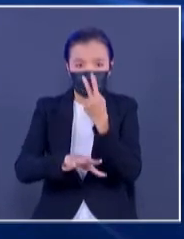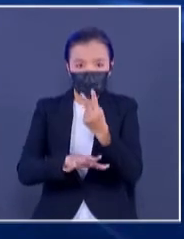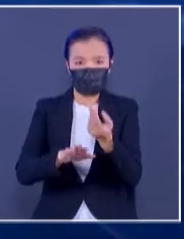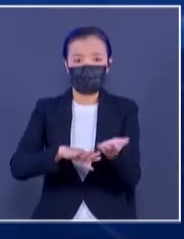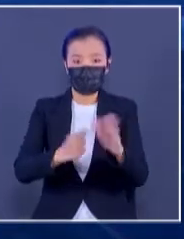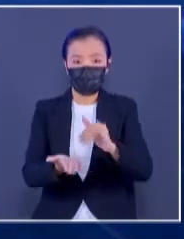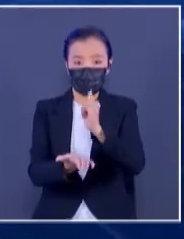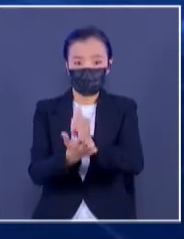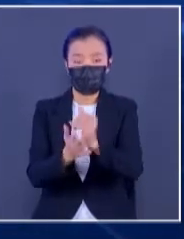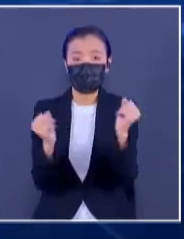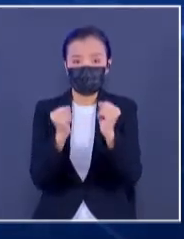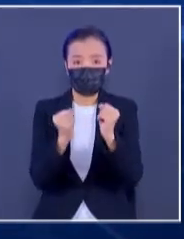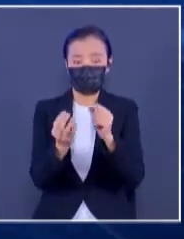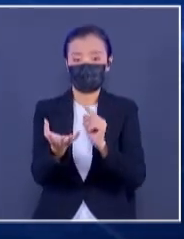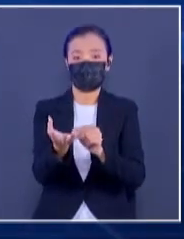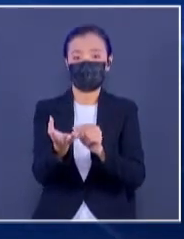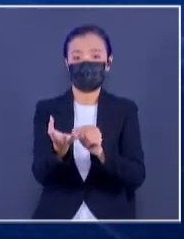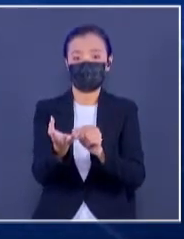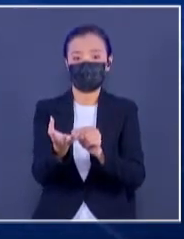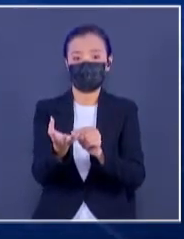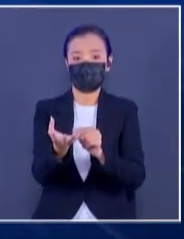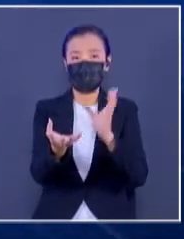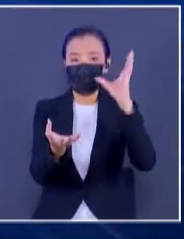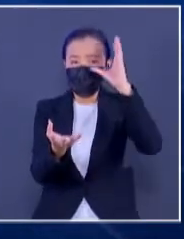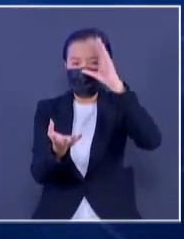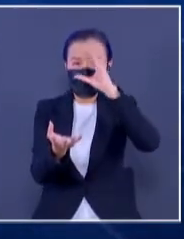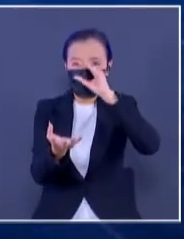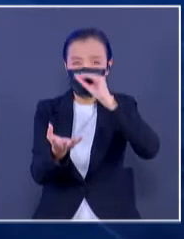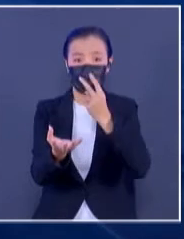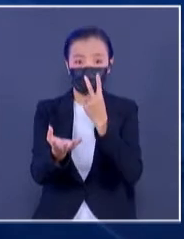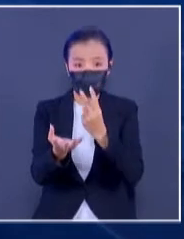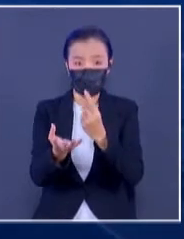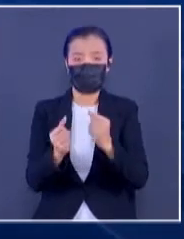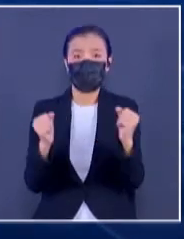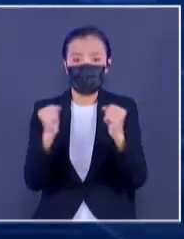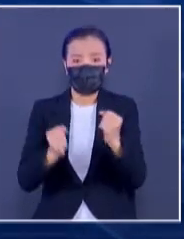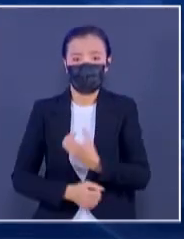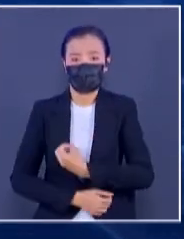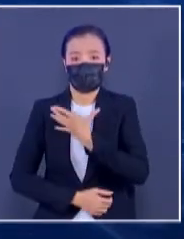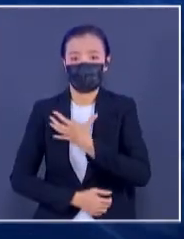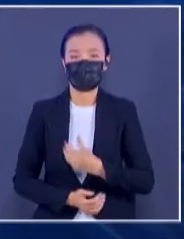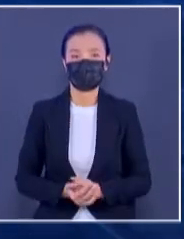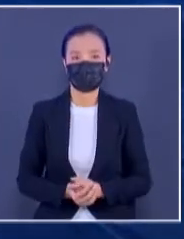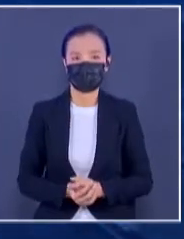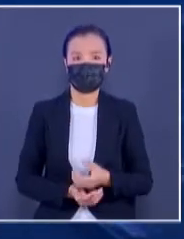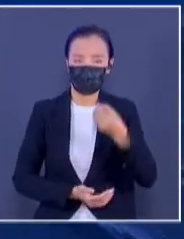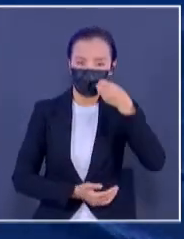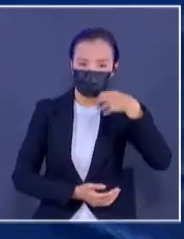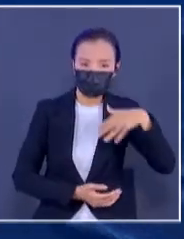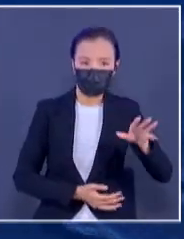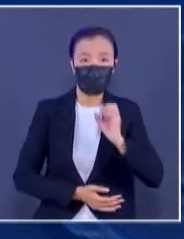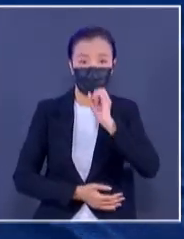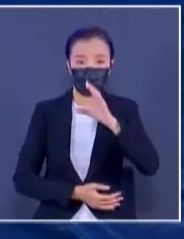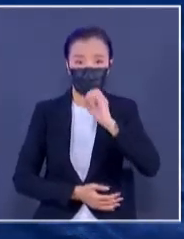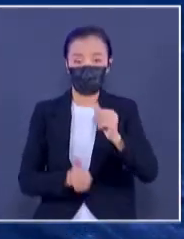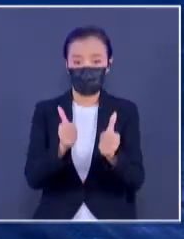เนี่ยครับตั้งตระหง่านอยู่กลางทุ่งนายามวิกาลใครเห็นใครก็ต้องช็อกฮะแบบนี้ก็รีบกลับเข้าบ้านกันเลยครับแจ้ง